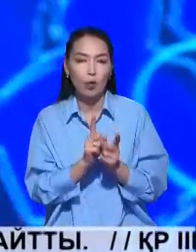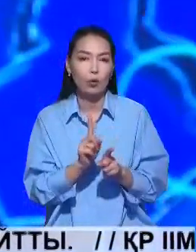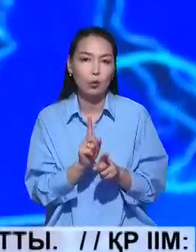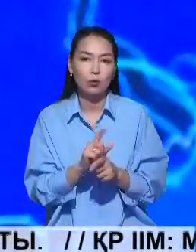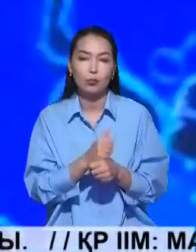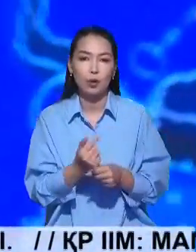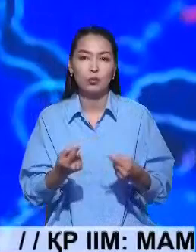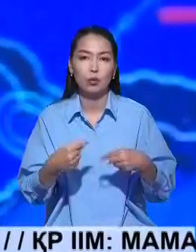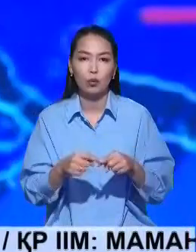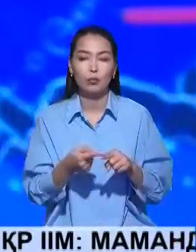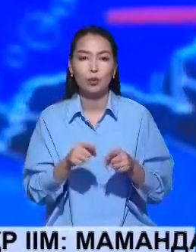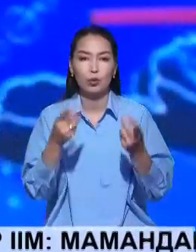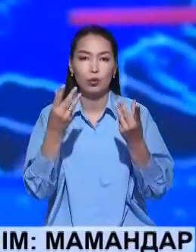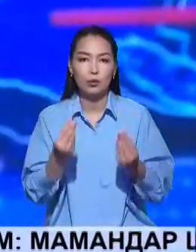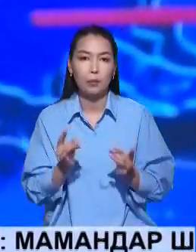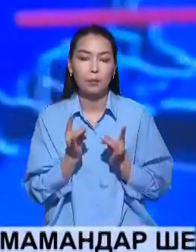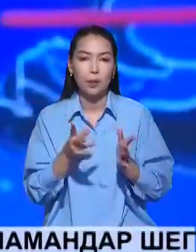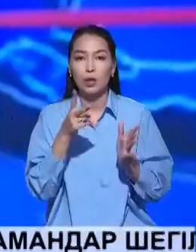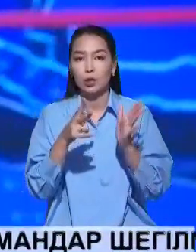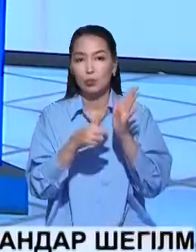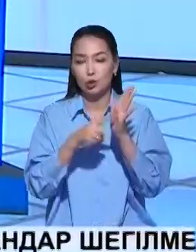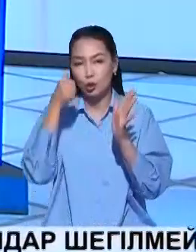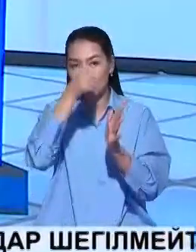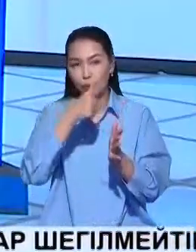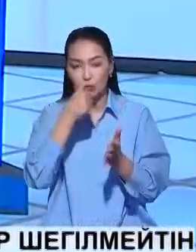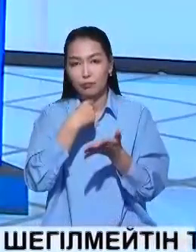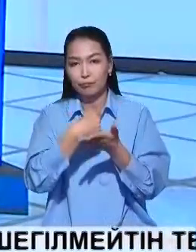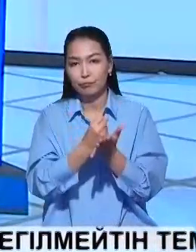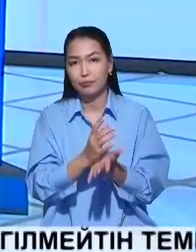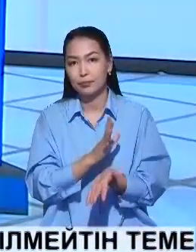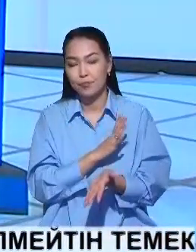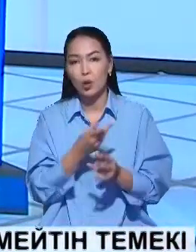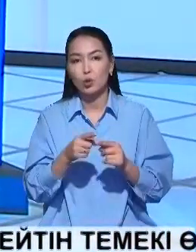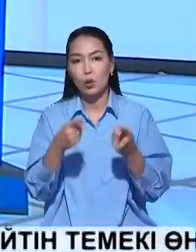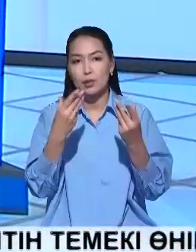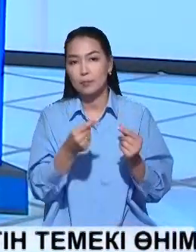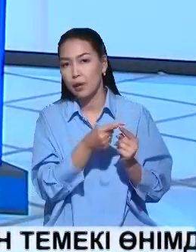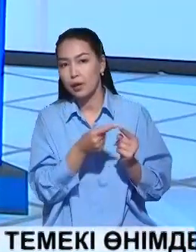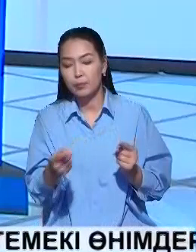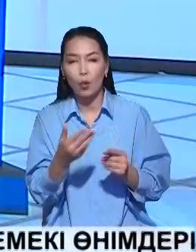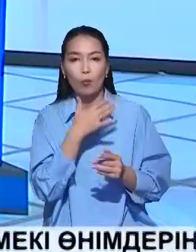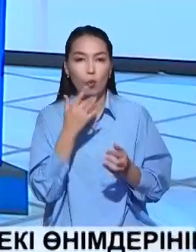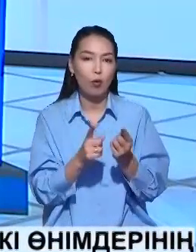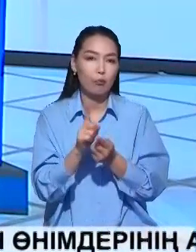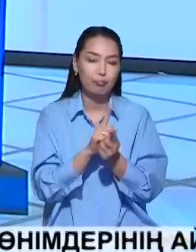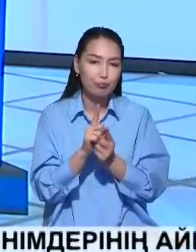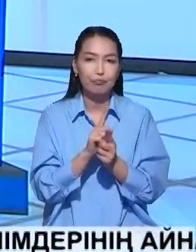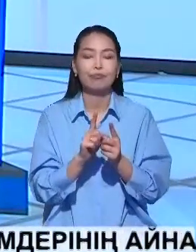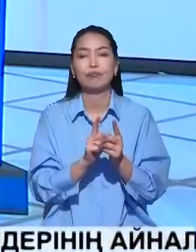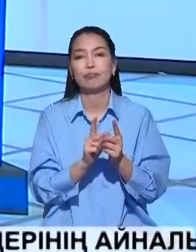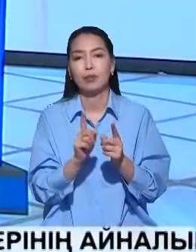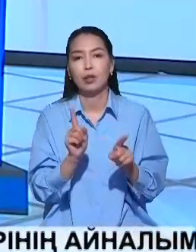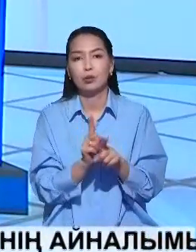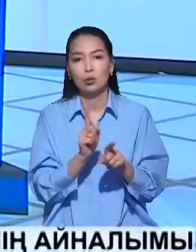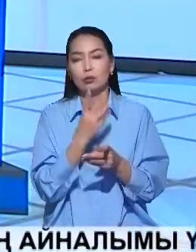күн мереке ретінде 2007 жылы белгіленген. Сол кезден бері сан реформаларды өткерсе де, өз міндетіне